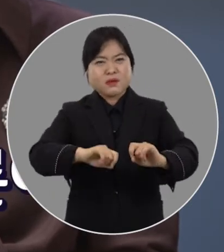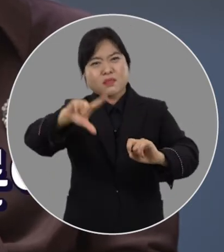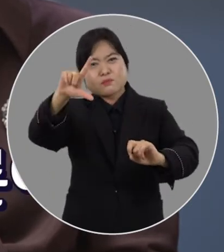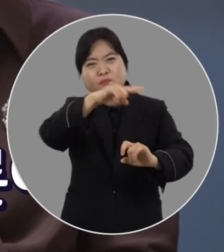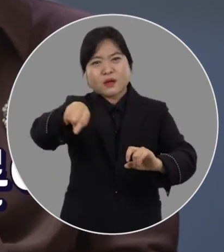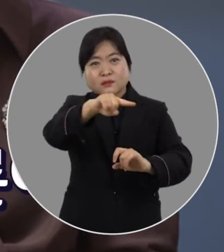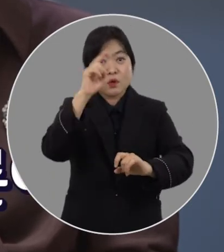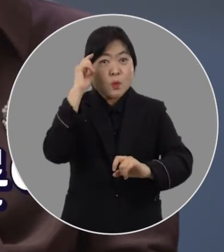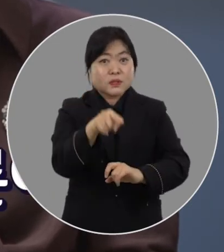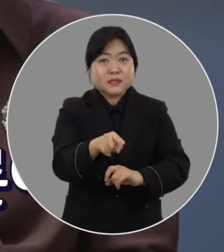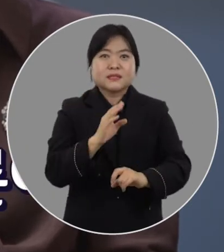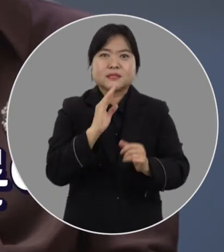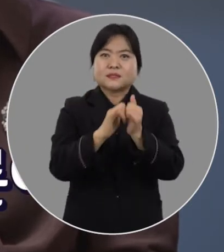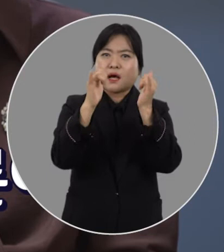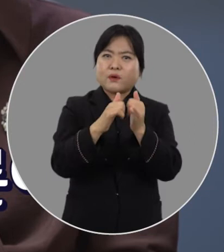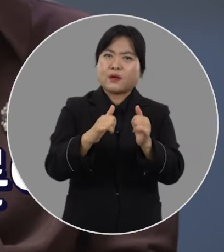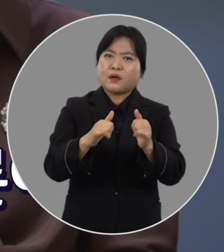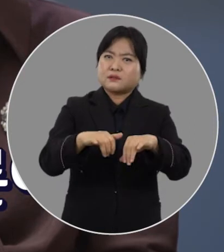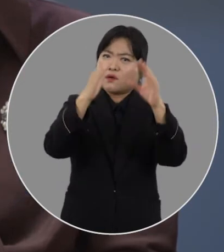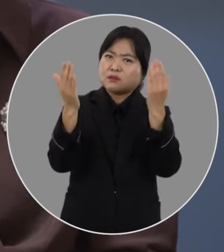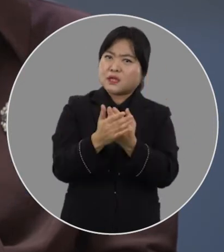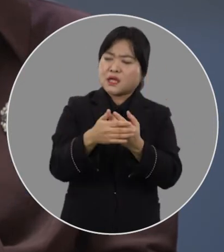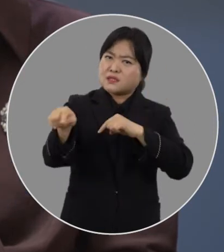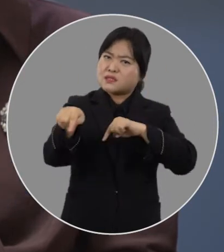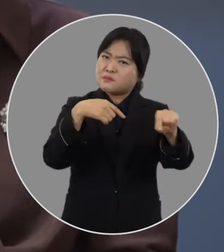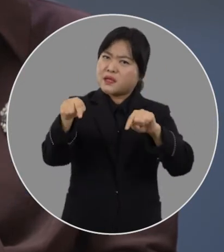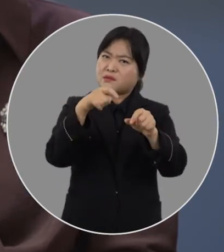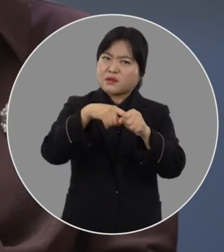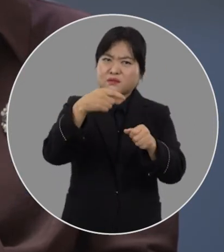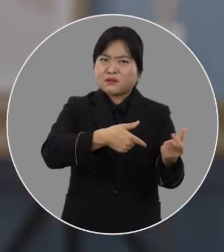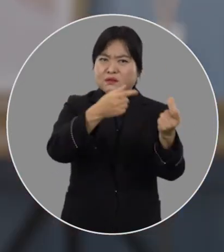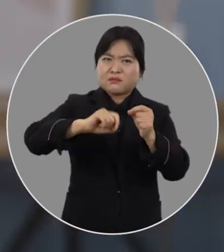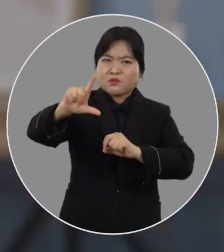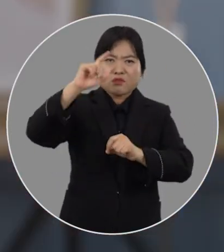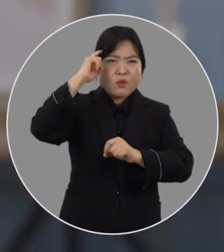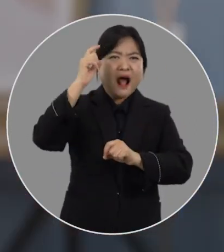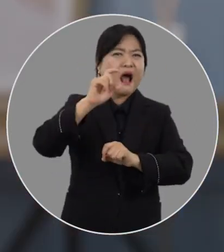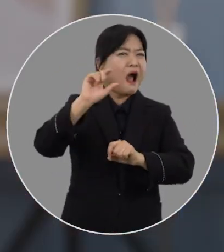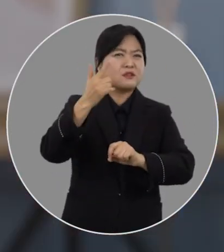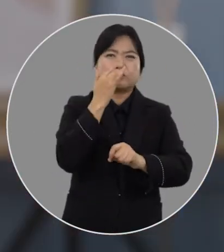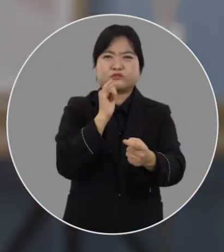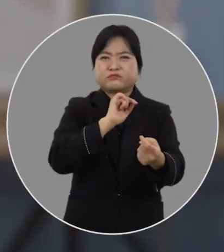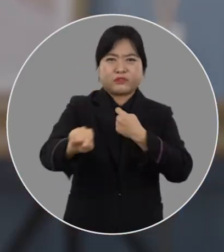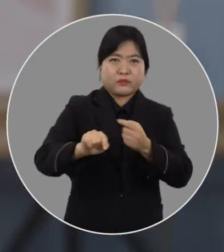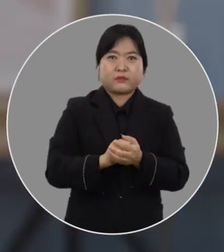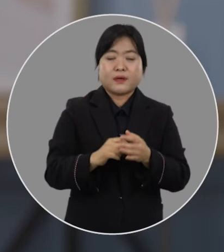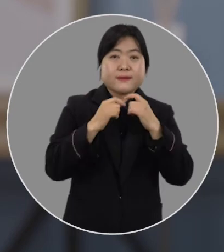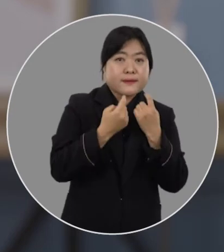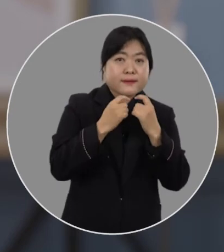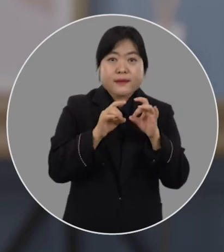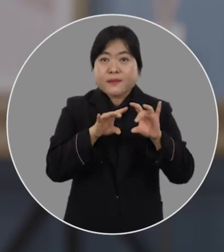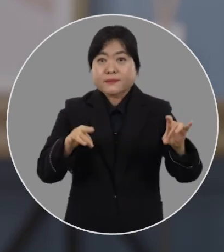여론이 실제로는 사회 전체의 지배적인 여론이 아닐 수 있다는 겁니다. 달리 말하면 개개인이